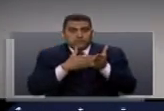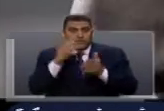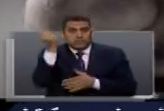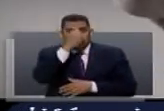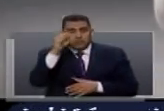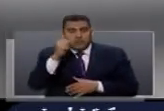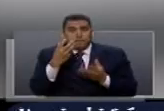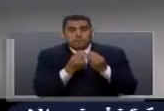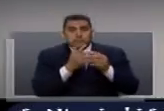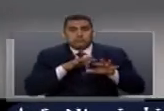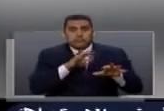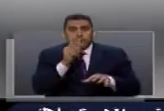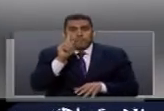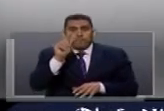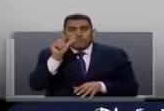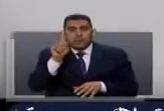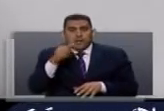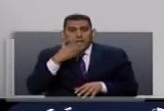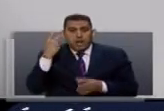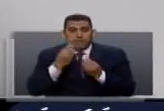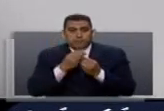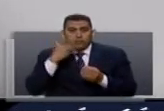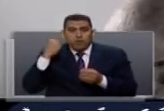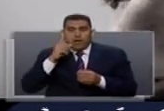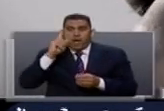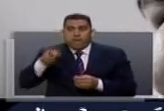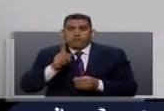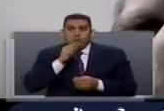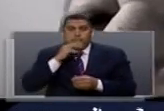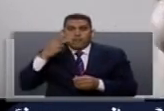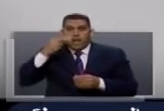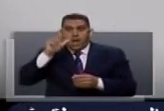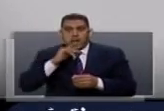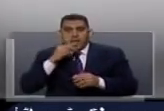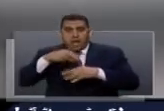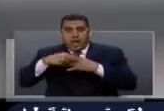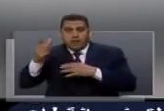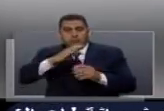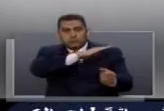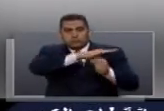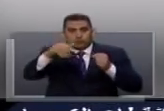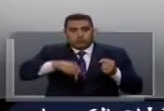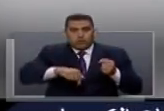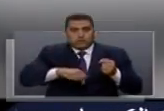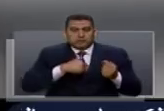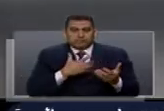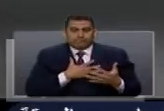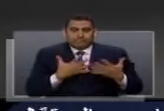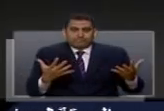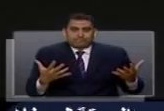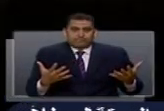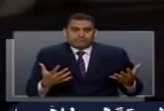بدر دفع الرسول عقبه بن ابي معيط الى علي بن ابي طالب رب عنقه فانا ما كنتش احب الحاجات دي